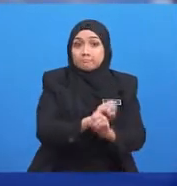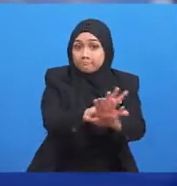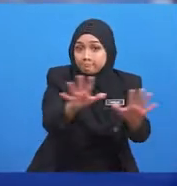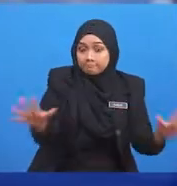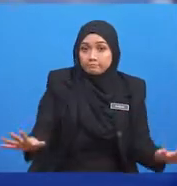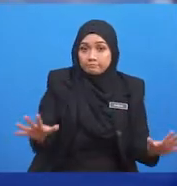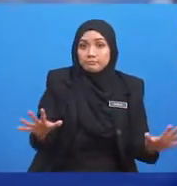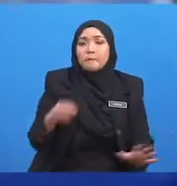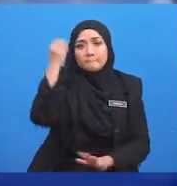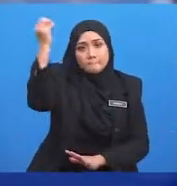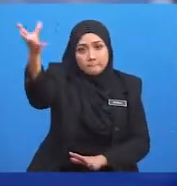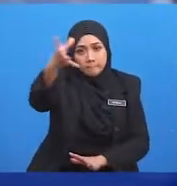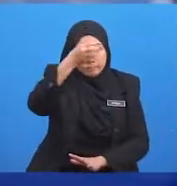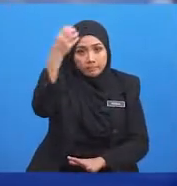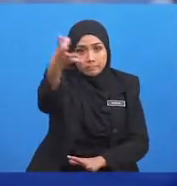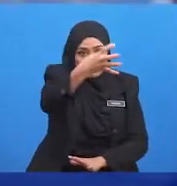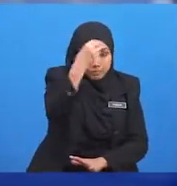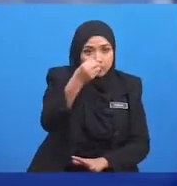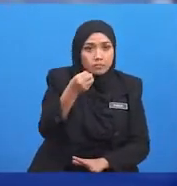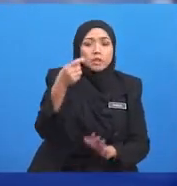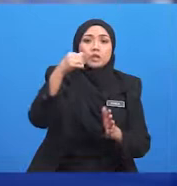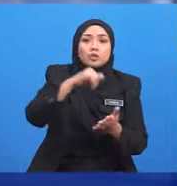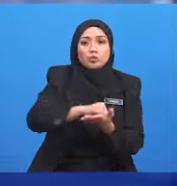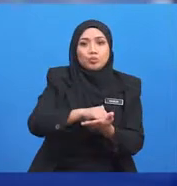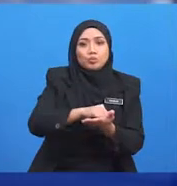mempersembahkan maklumat tersebut.